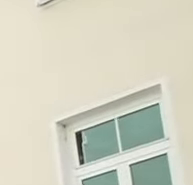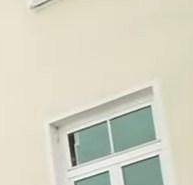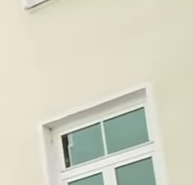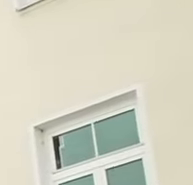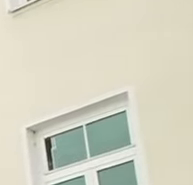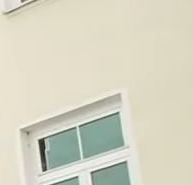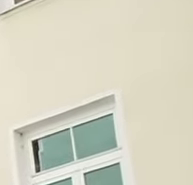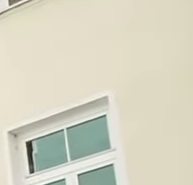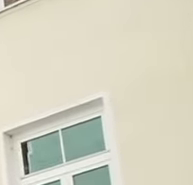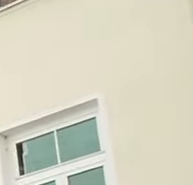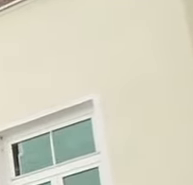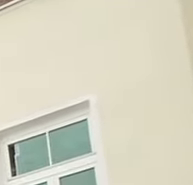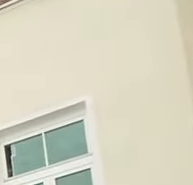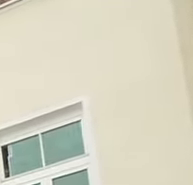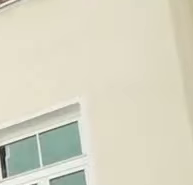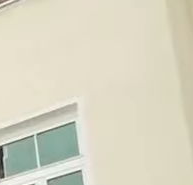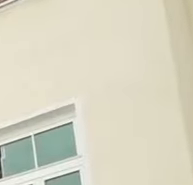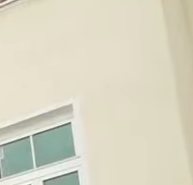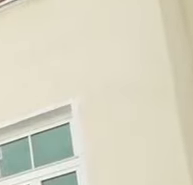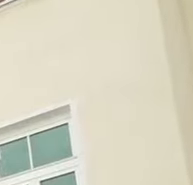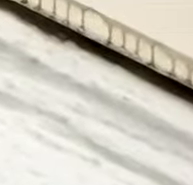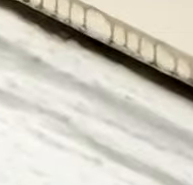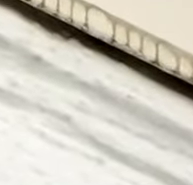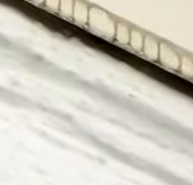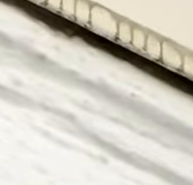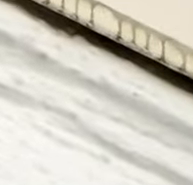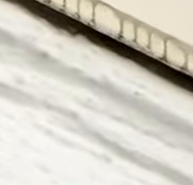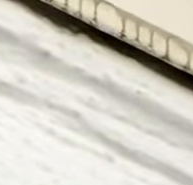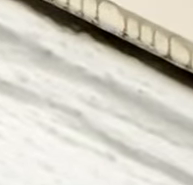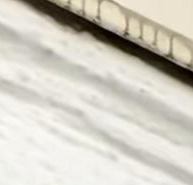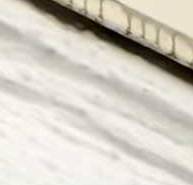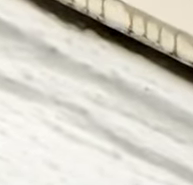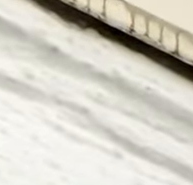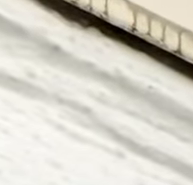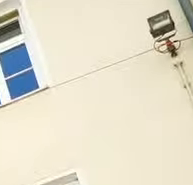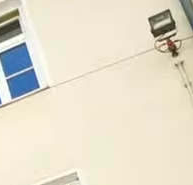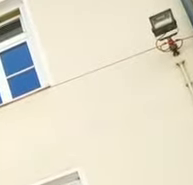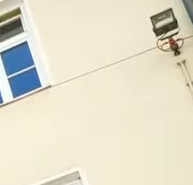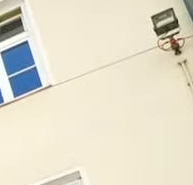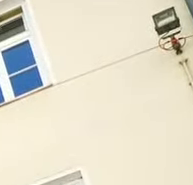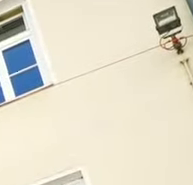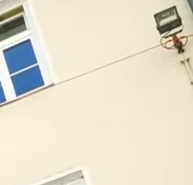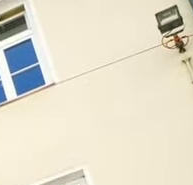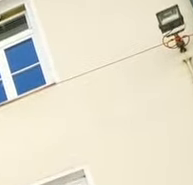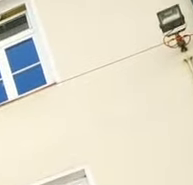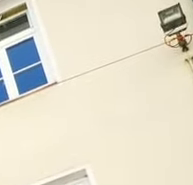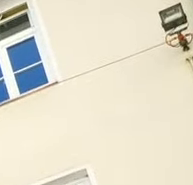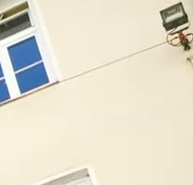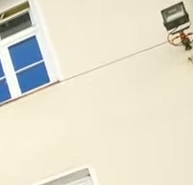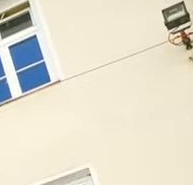Neuanfang. Er lebt zusammen mit seiner Frau und zwei Kindern mitten in München.